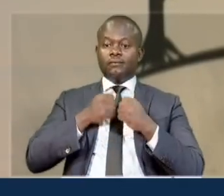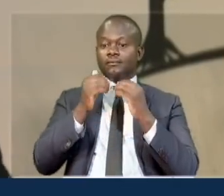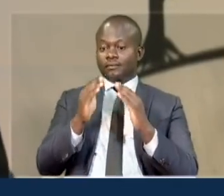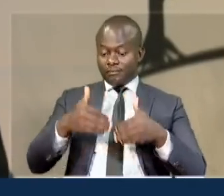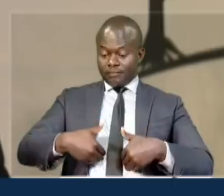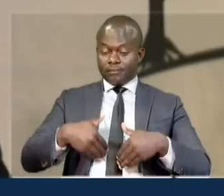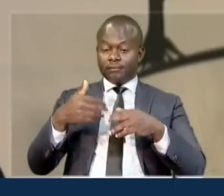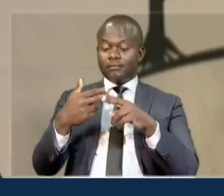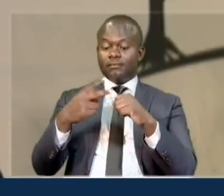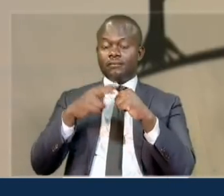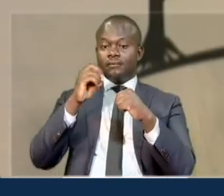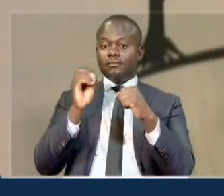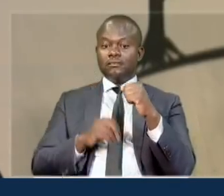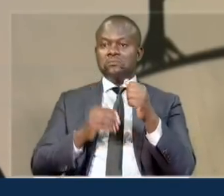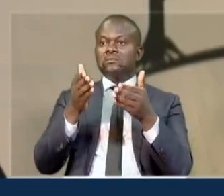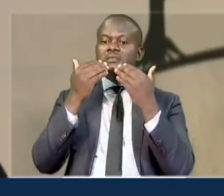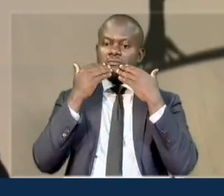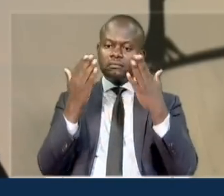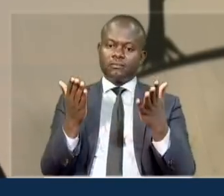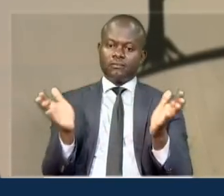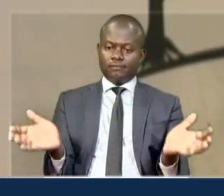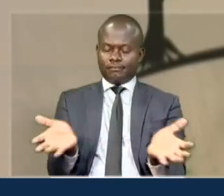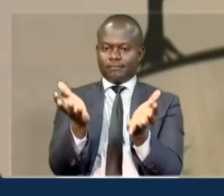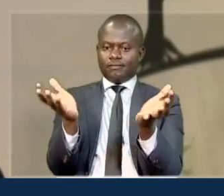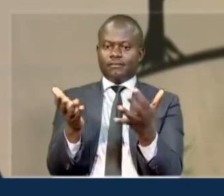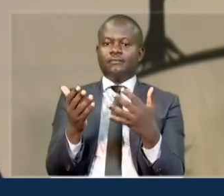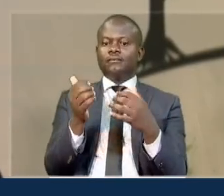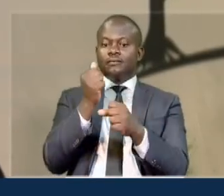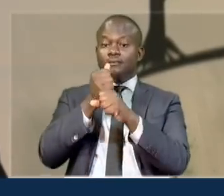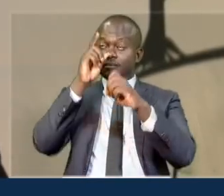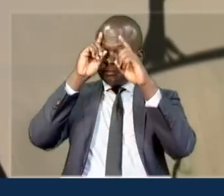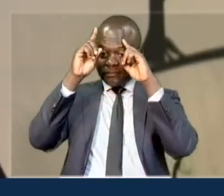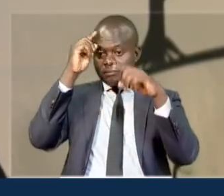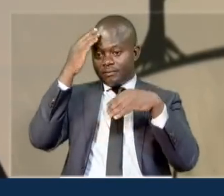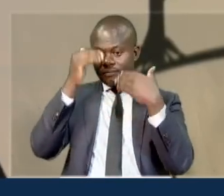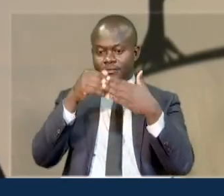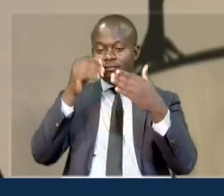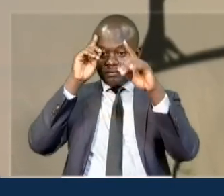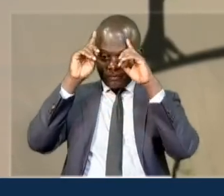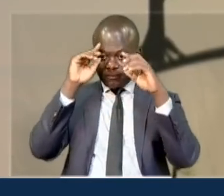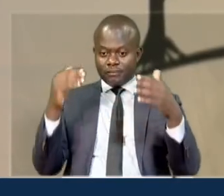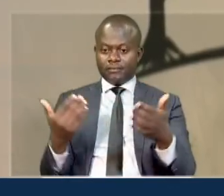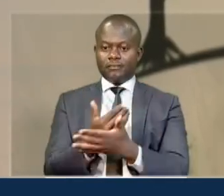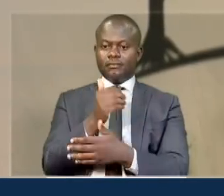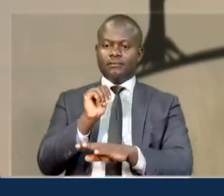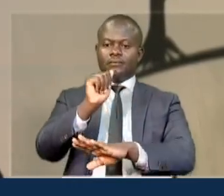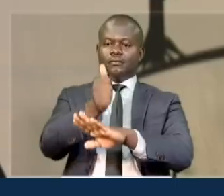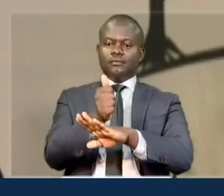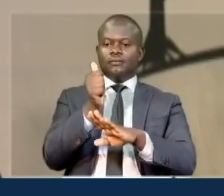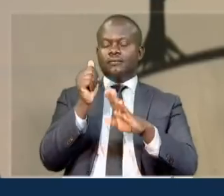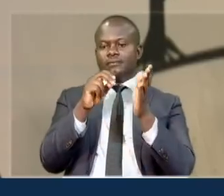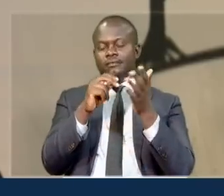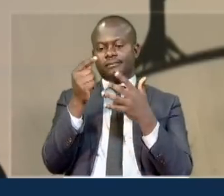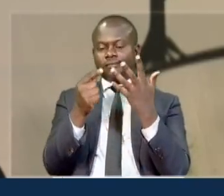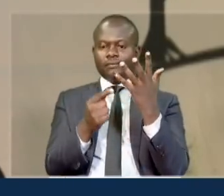ugasanga ntibuhari. Ngo rero turashishikariza abishingizi gukora innovation kugira ngo bahange udushya bashyireho